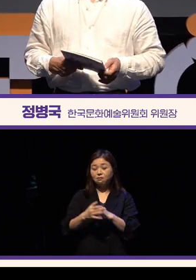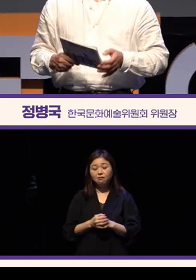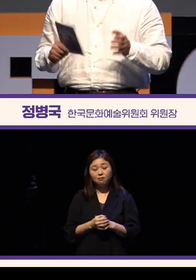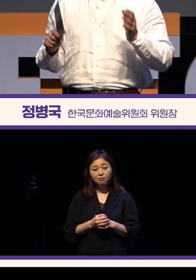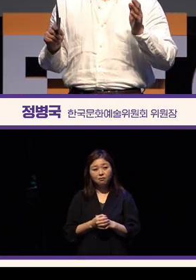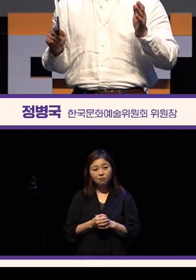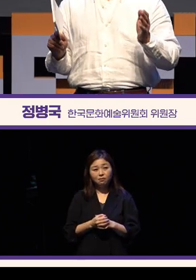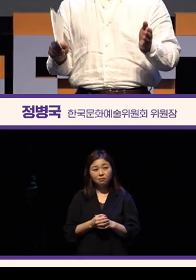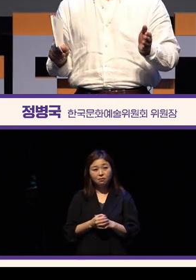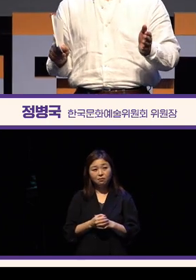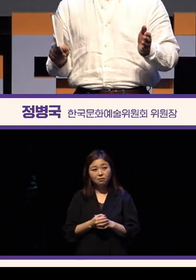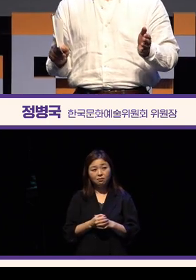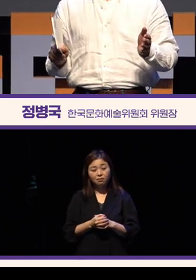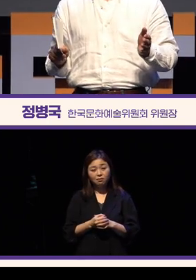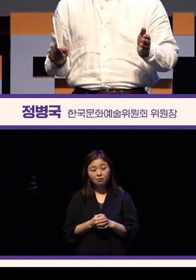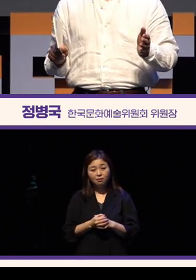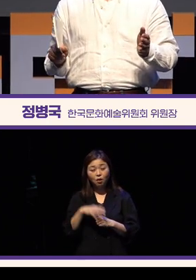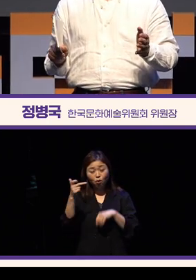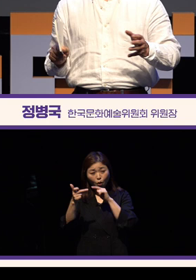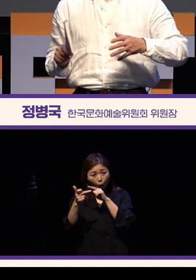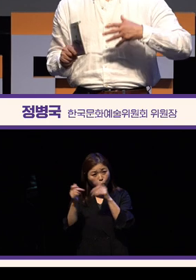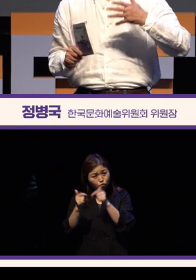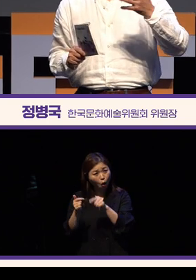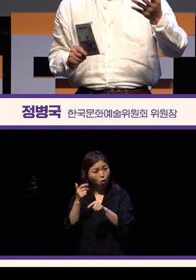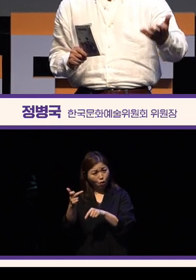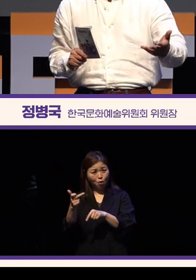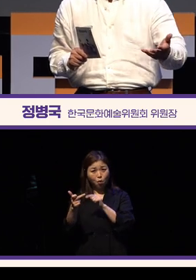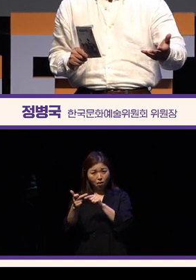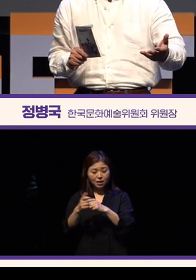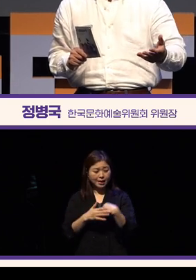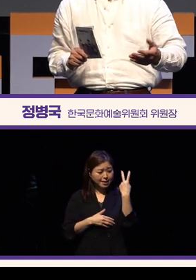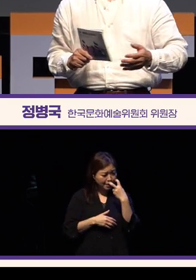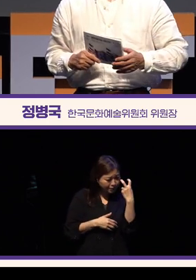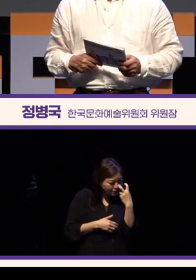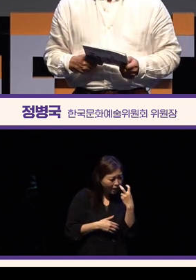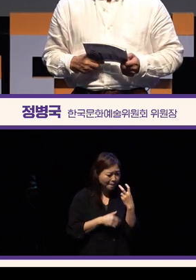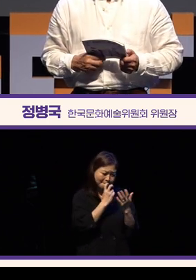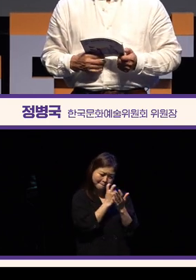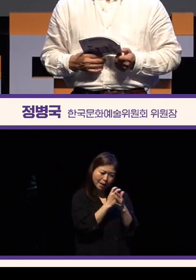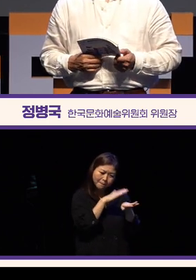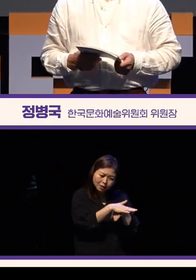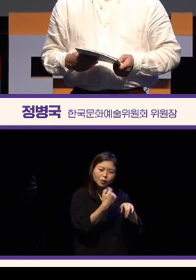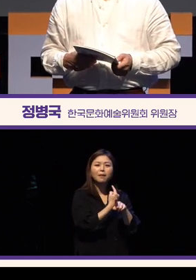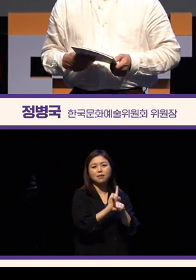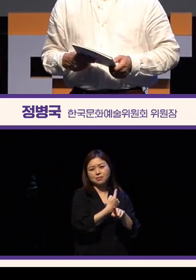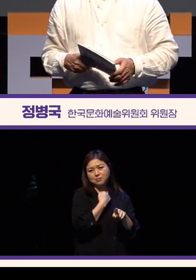그리고 이렇게 하게 되니까 또 이제 심사 제도도 바뀌었어요.